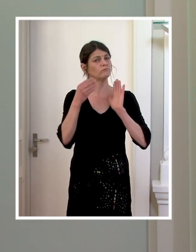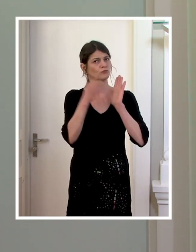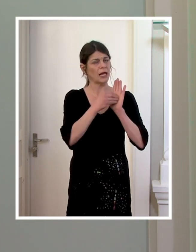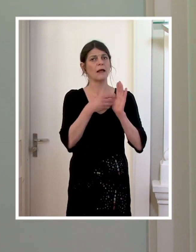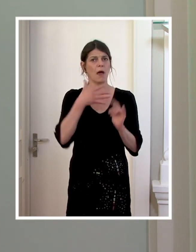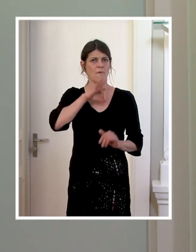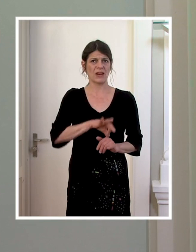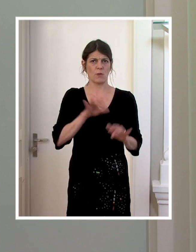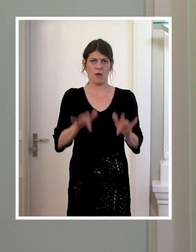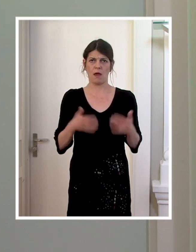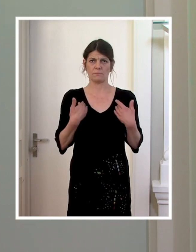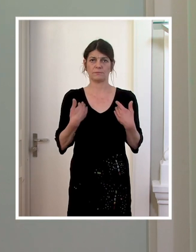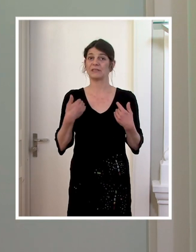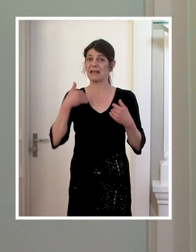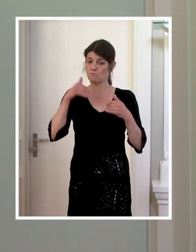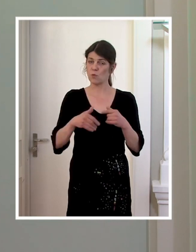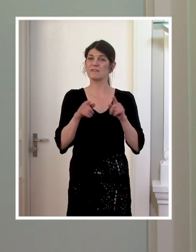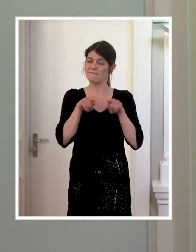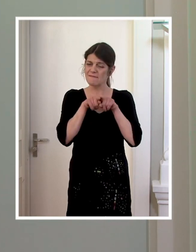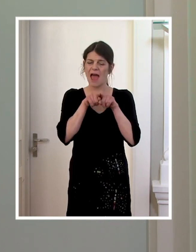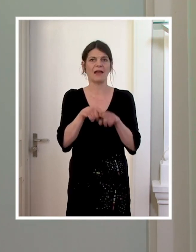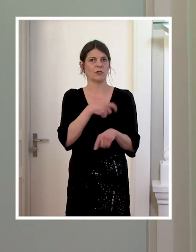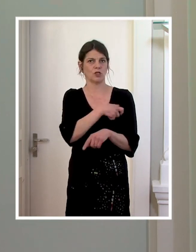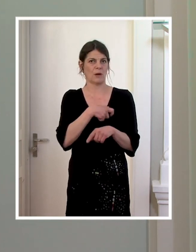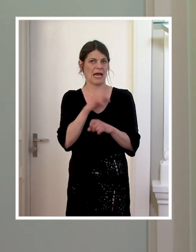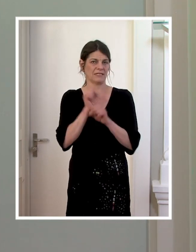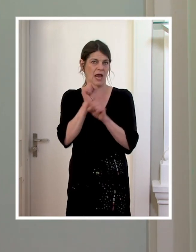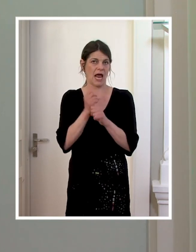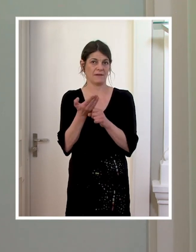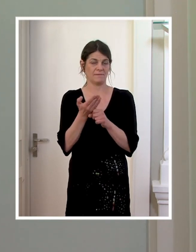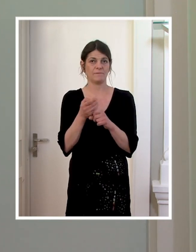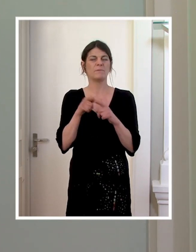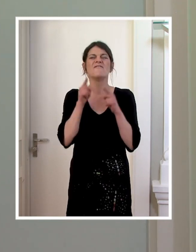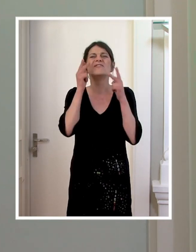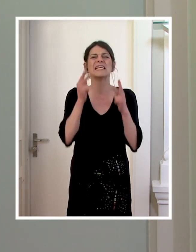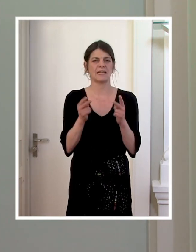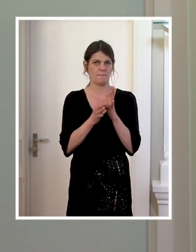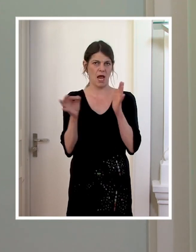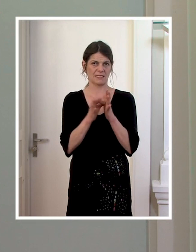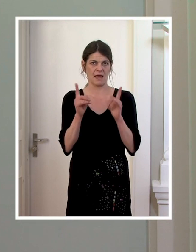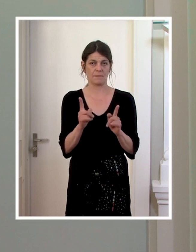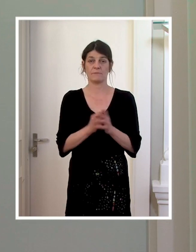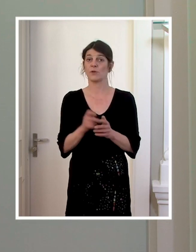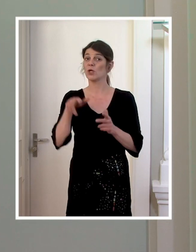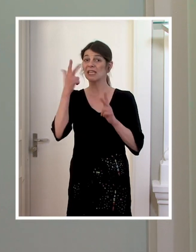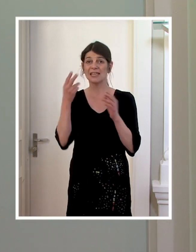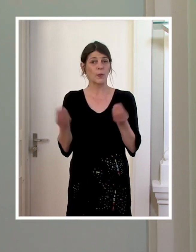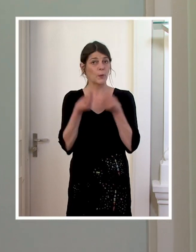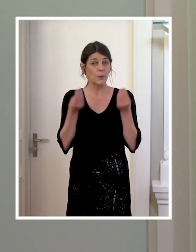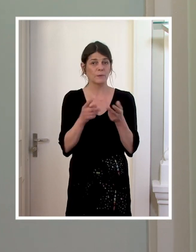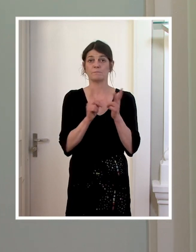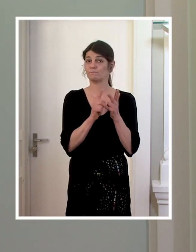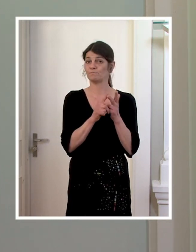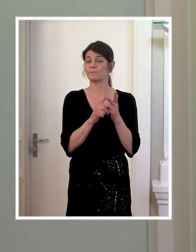müssen uns im gleichklang mit der schweiz bewegen zumindest bei den wesentlichen maßnahmen der dritte grund ist